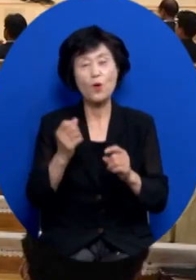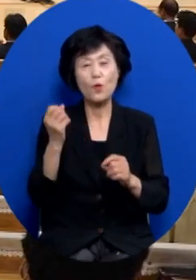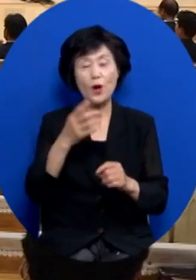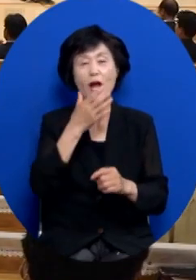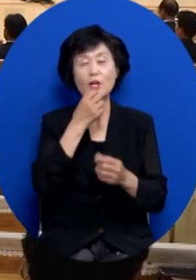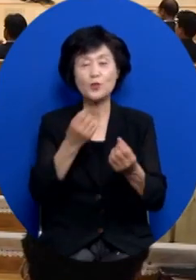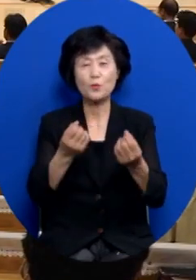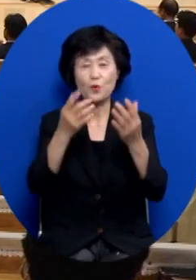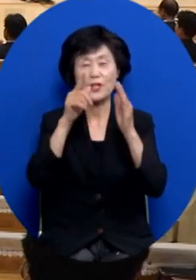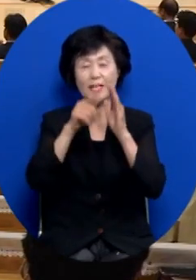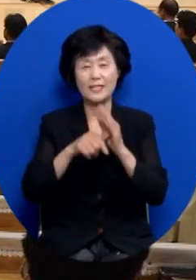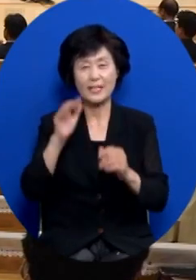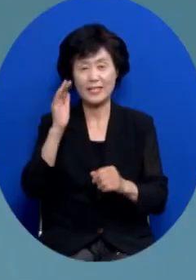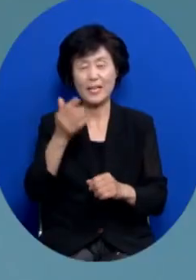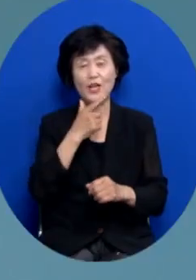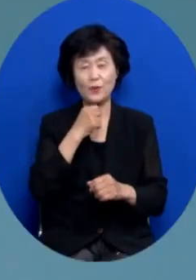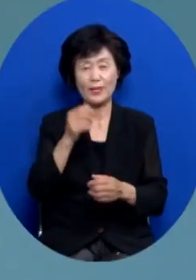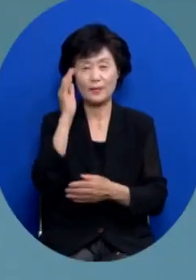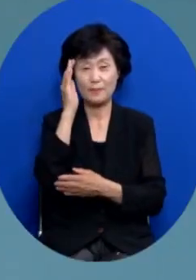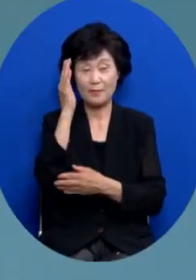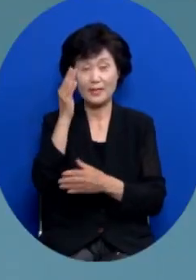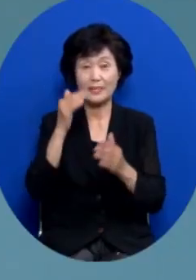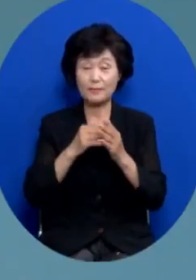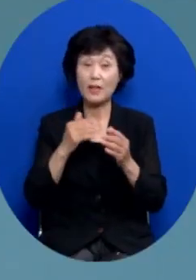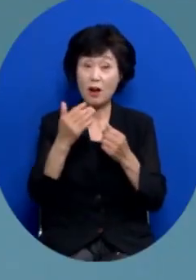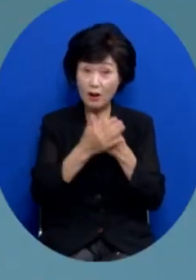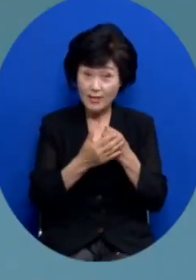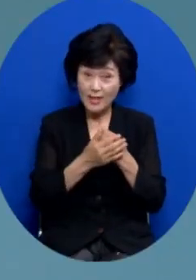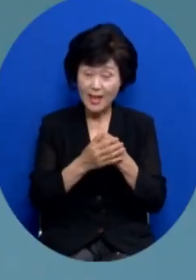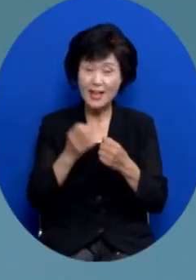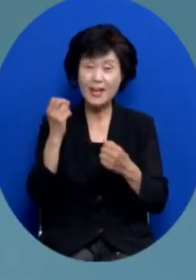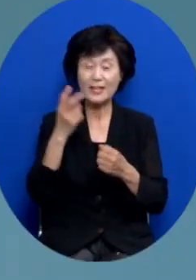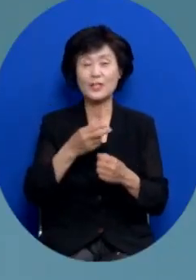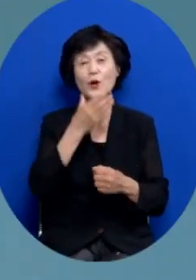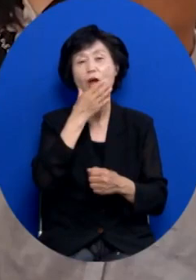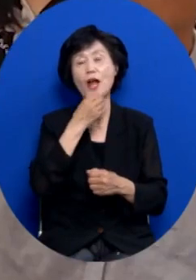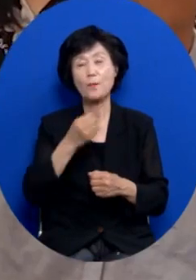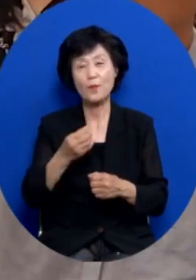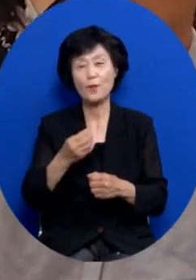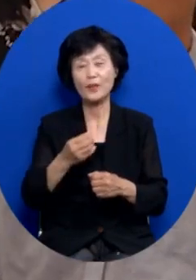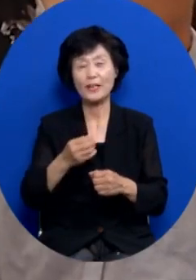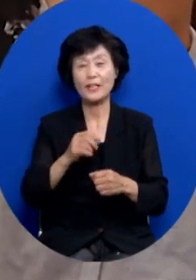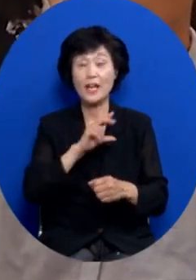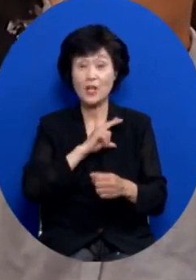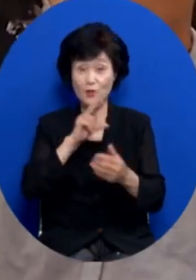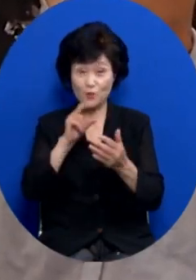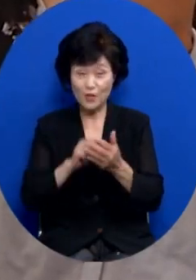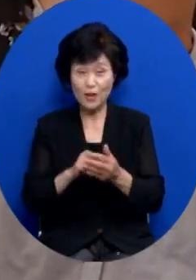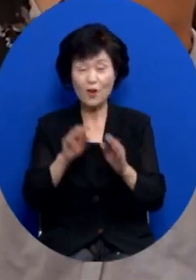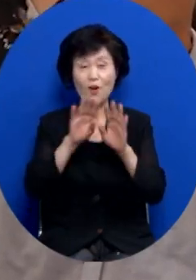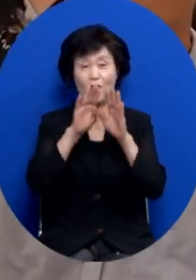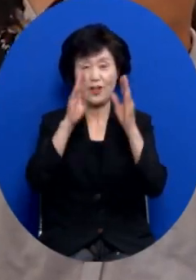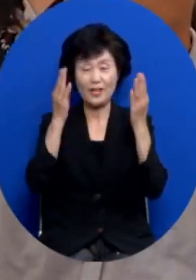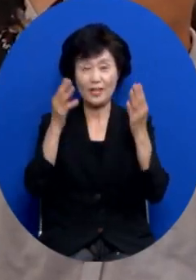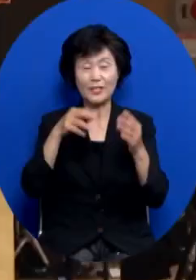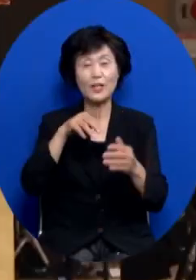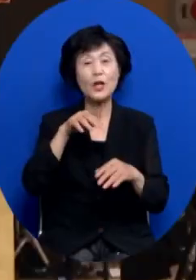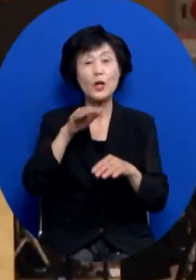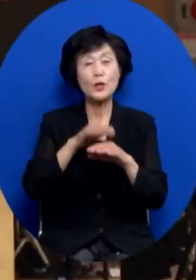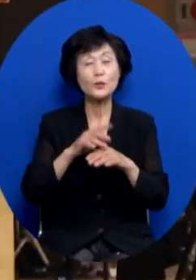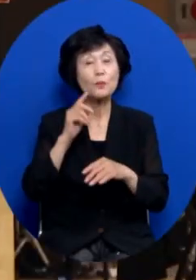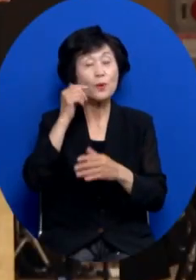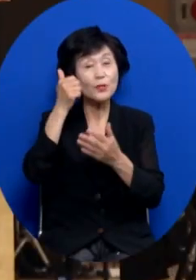축복하길 바란다고 전했습니다. 은혜 그리고 행복이라는 주제로 열린 콘서트에서는 찬양사역자 송경민 목사가